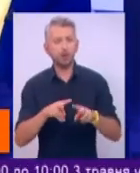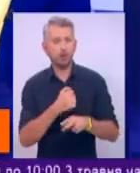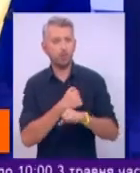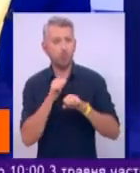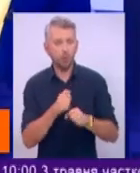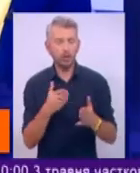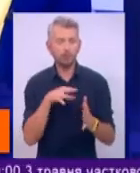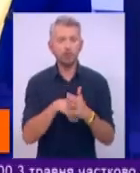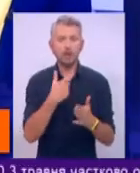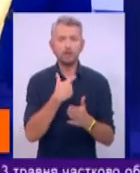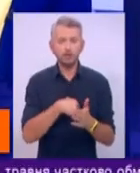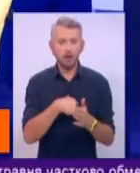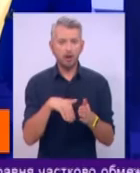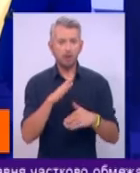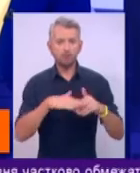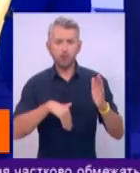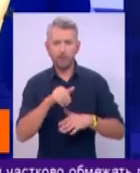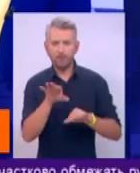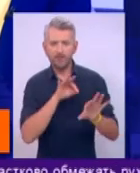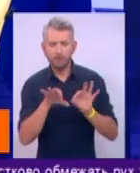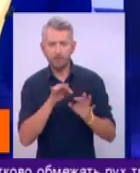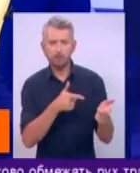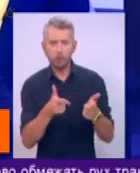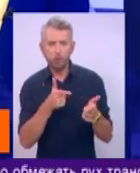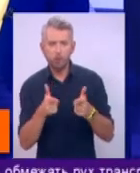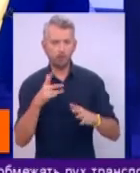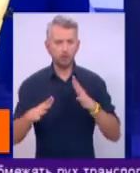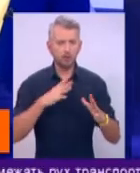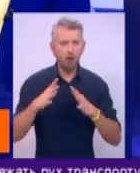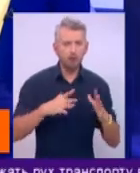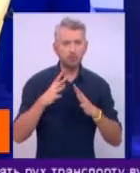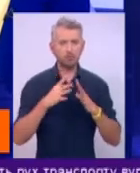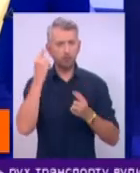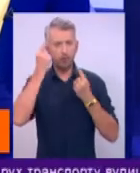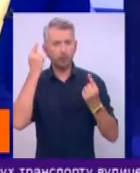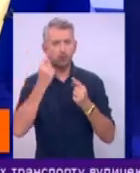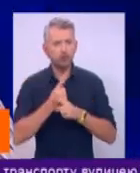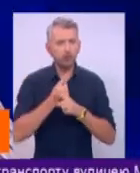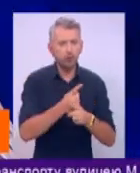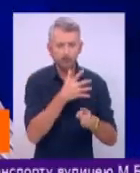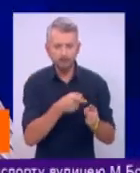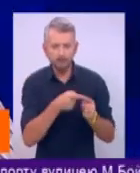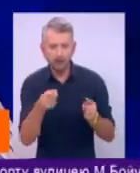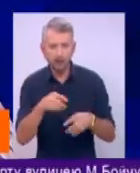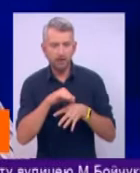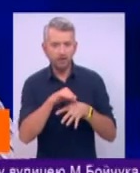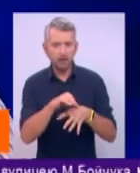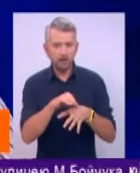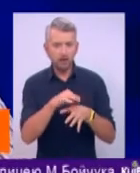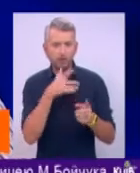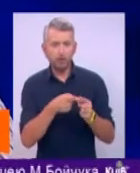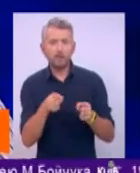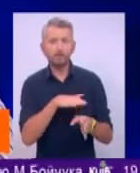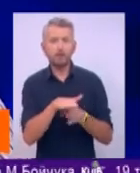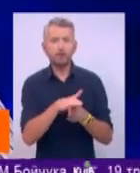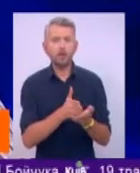яке включає в себе і профідбір, і підготовку, і тренінгові програми, і психологічний супровід в процесі ведення, в процесі